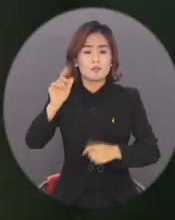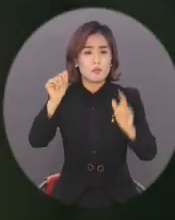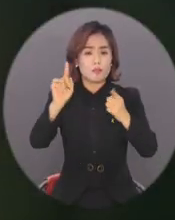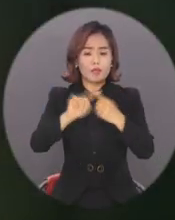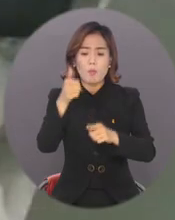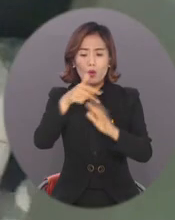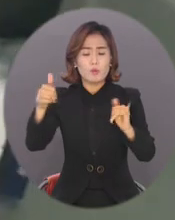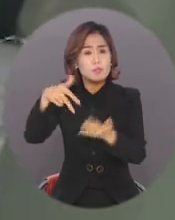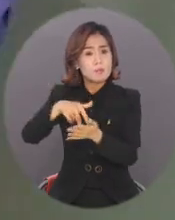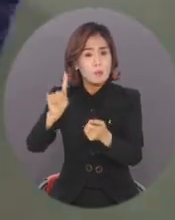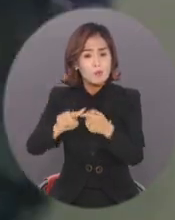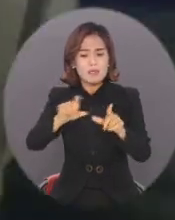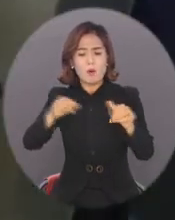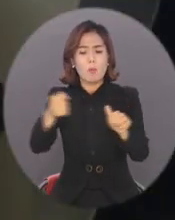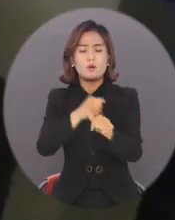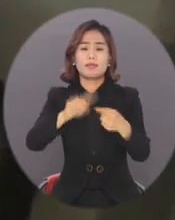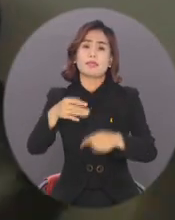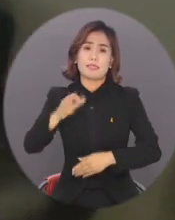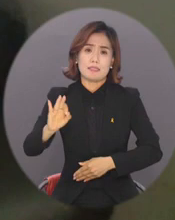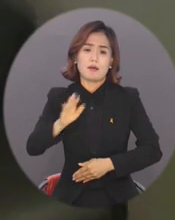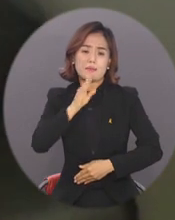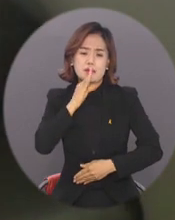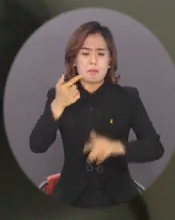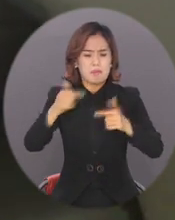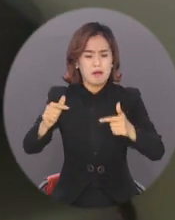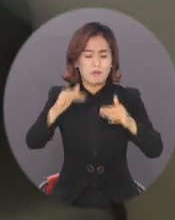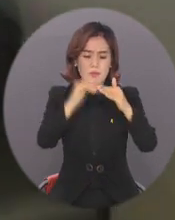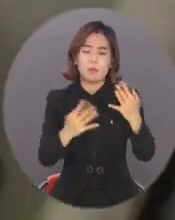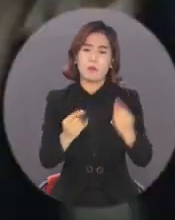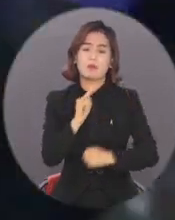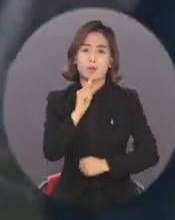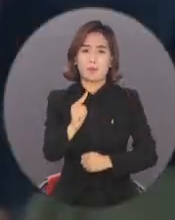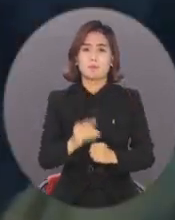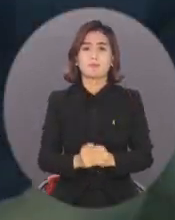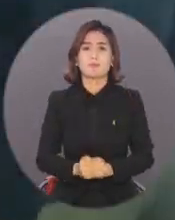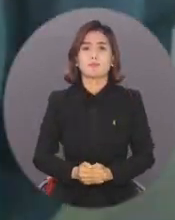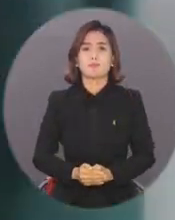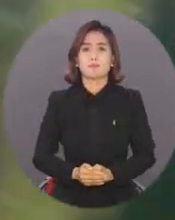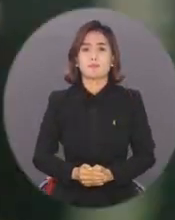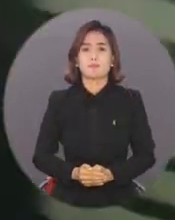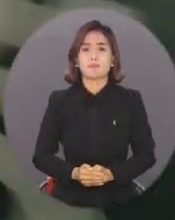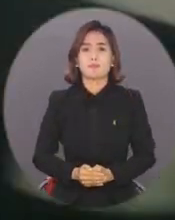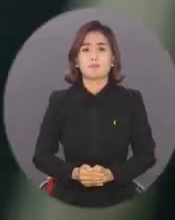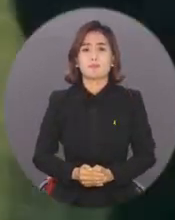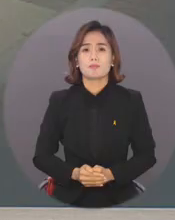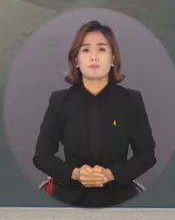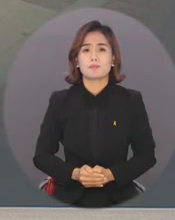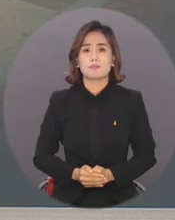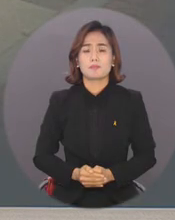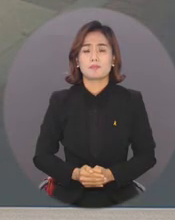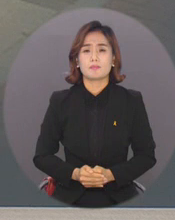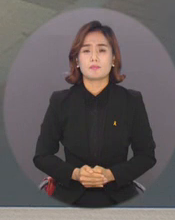업주의 변호인 측은 일부 폭행은 있었지만 사실과 다른 부분이 많다고 밝혔습니다. MBC 뉴스 이다현입니다.